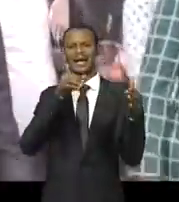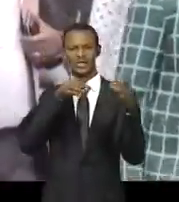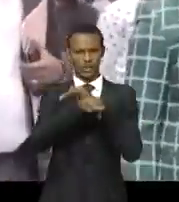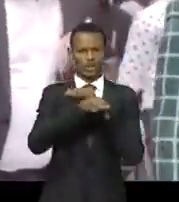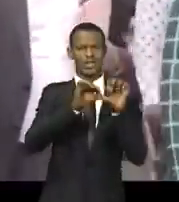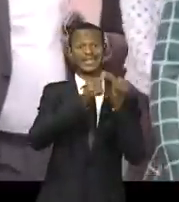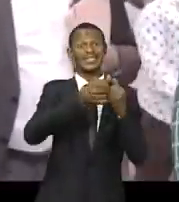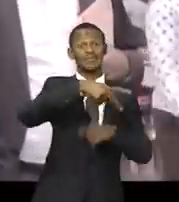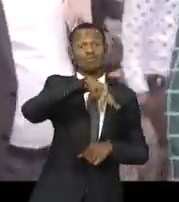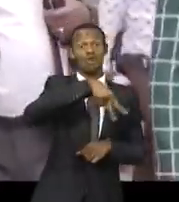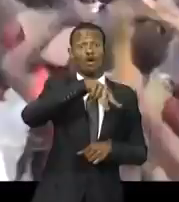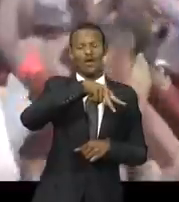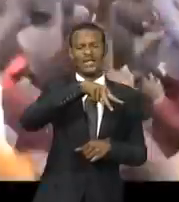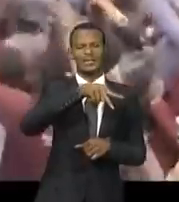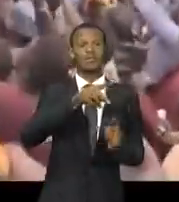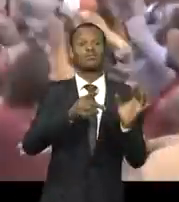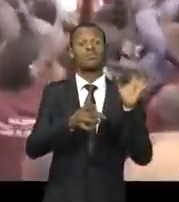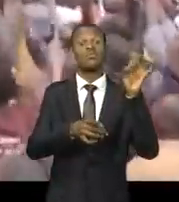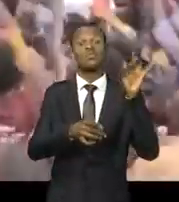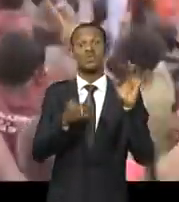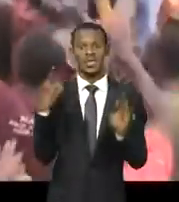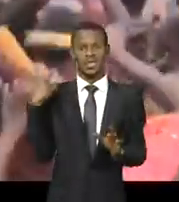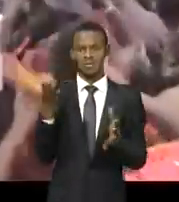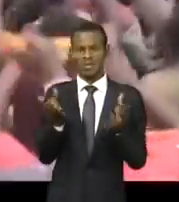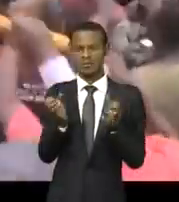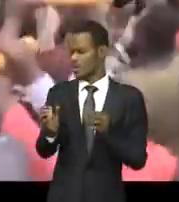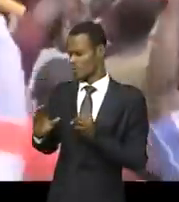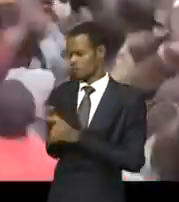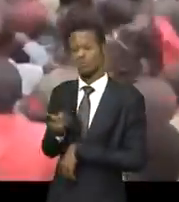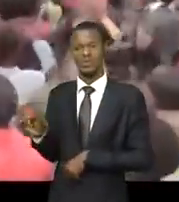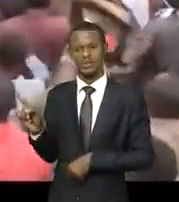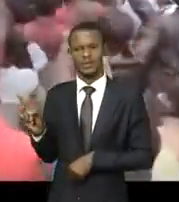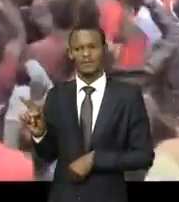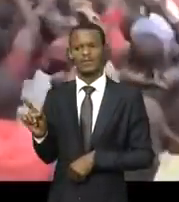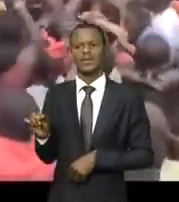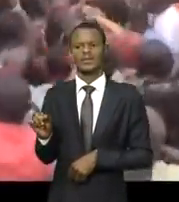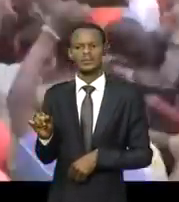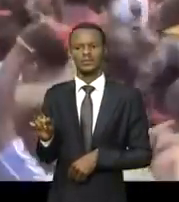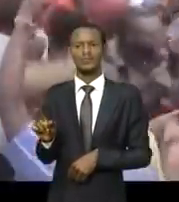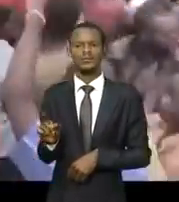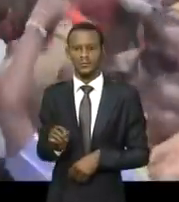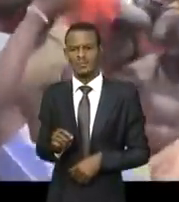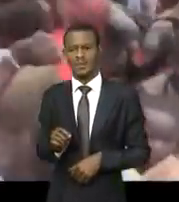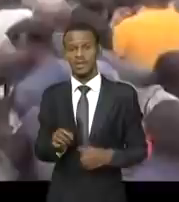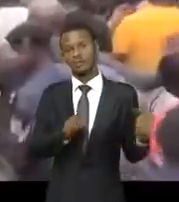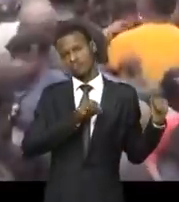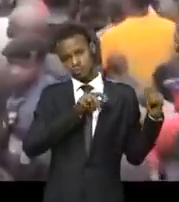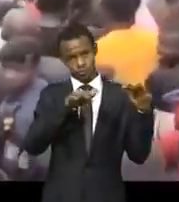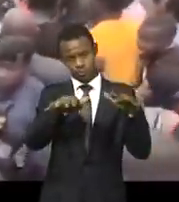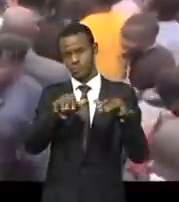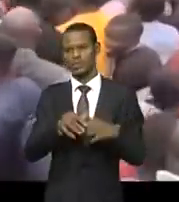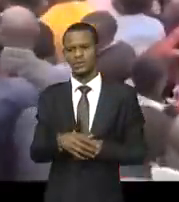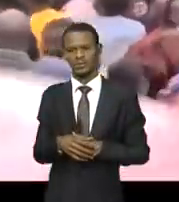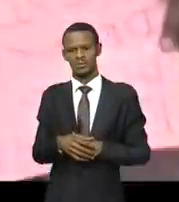8 députés provinciaux. Du gouvernorat des provinces jusqu'à l'Assemblée provinciale, il était difficile de l'identifier car tout simplement perdu dans